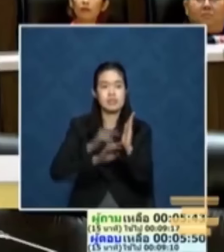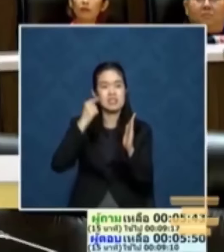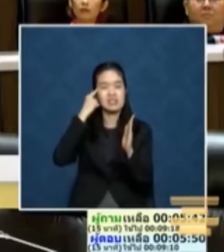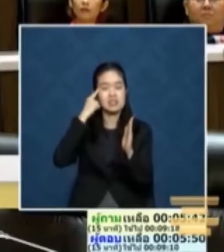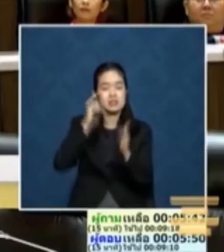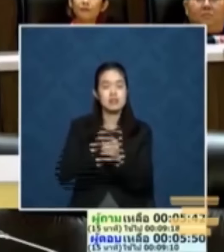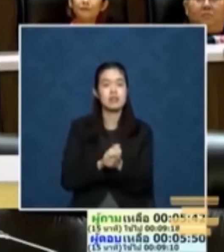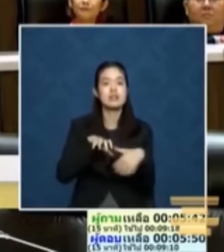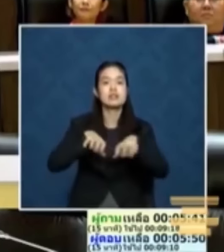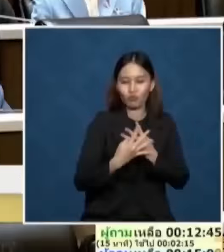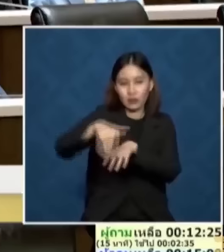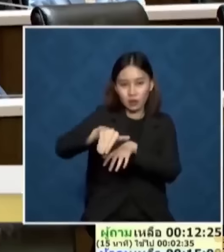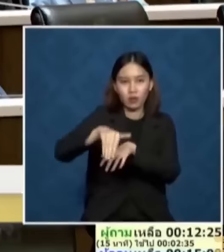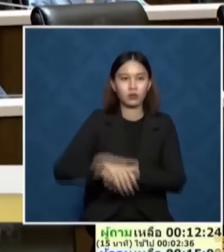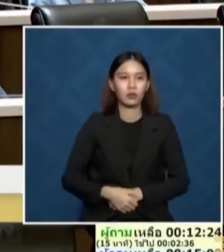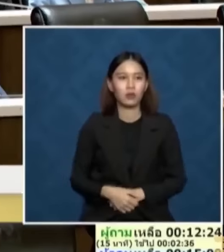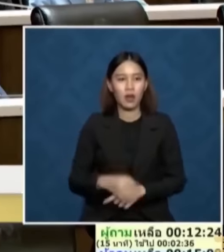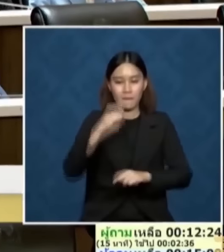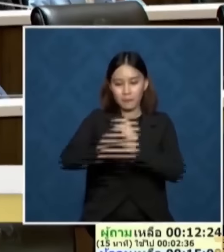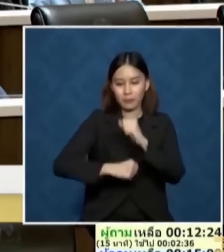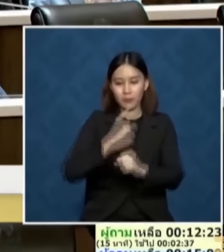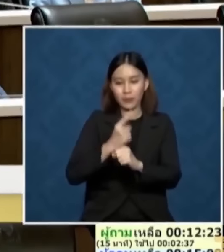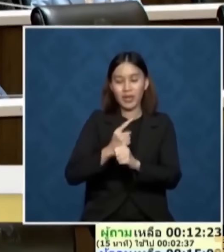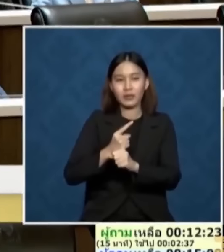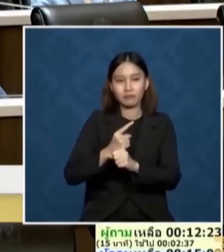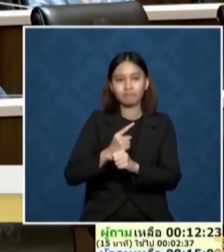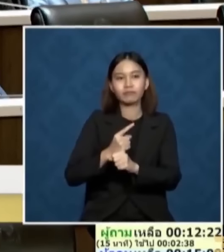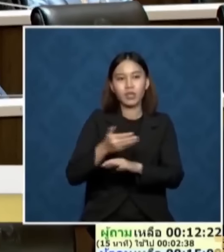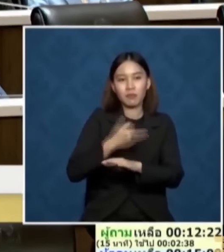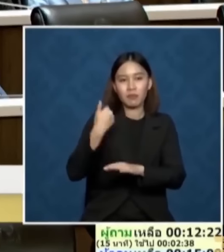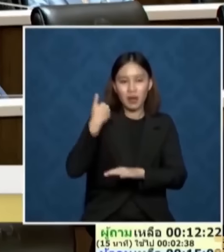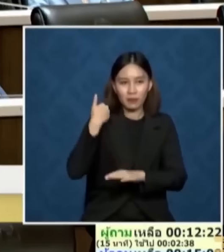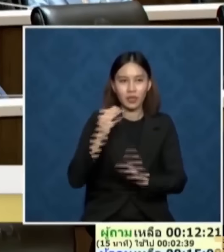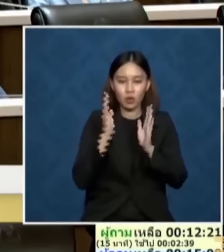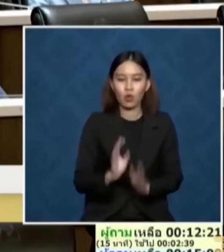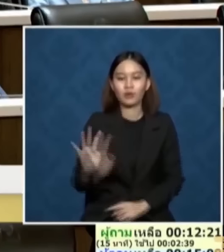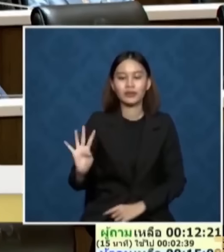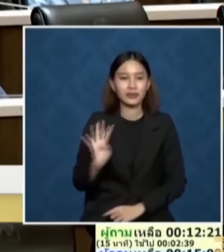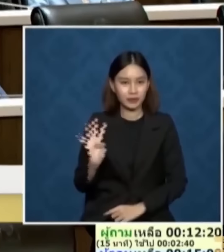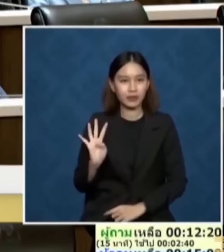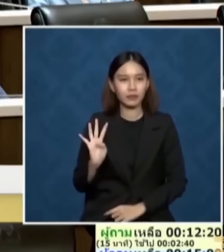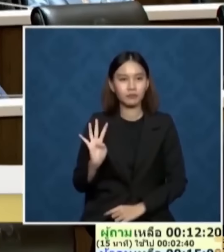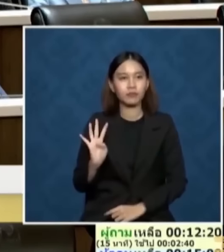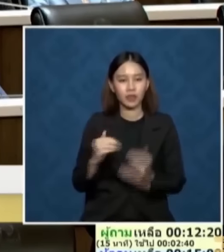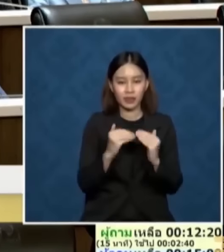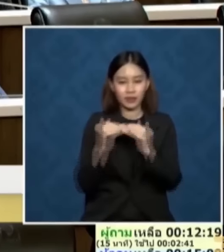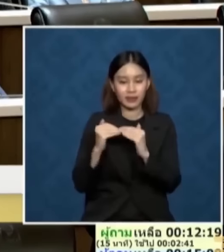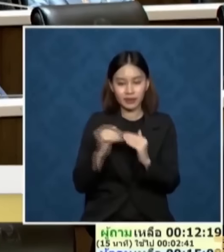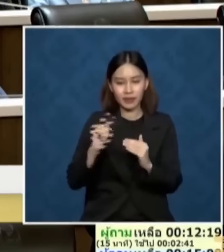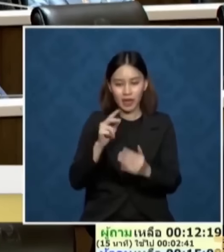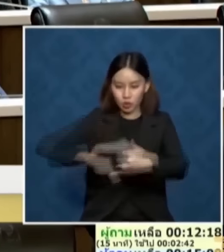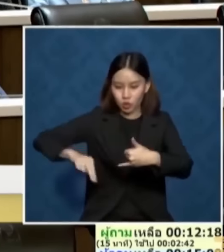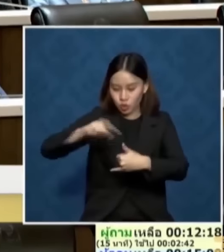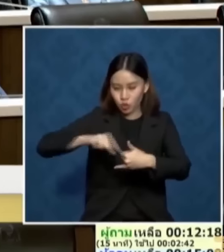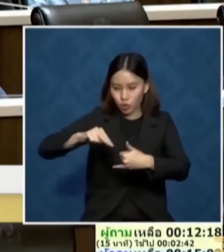ลักๆประเด็นแรกเลยก็คือเรื่องของการที่ส่งนายทักษิณชินวัตรไปรักษาตัวโรงพยาบาลตำรวจนะ